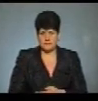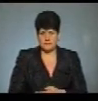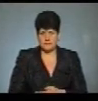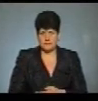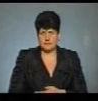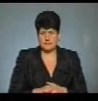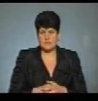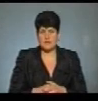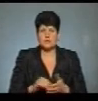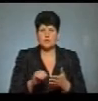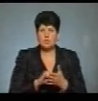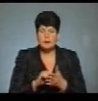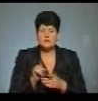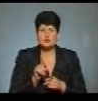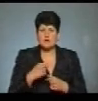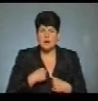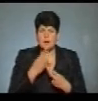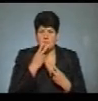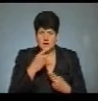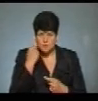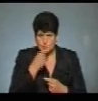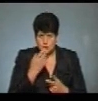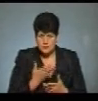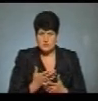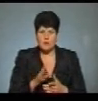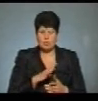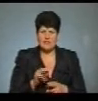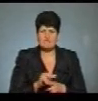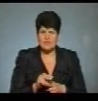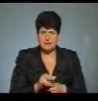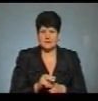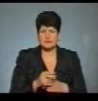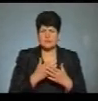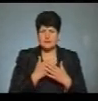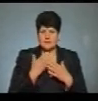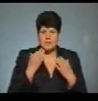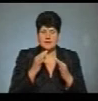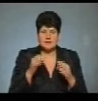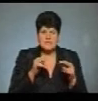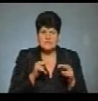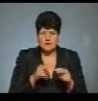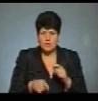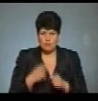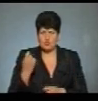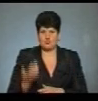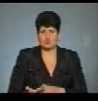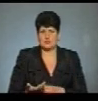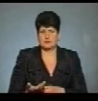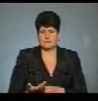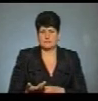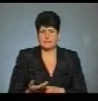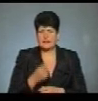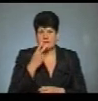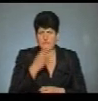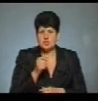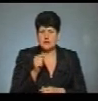Присутність в моментах тих, що я бачив особисто, там були і виправлення. По-перше, відсутні абсолютно свідки правопорушень. Значить,